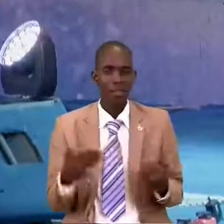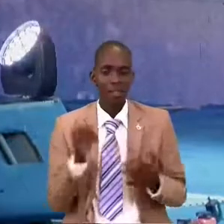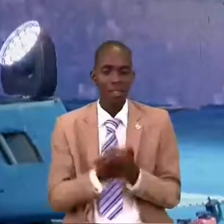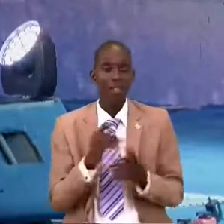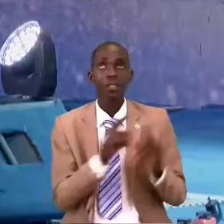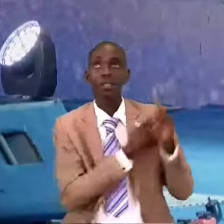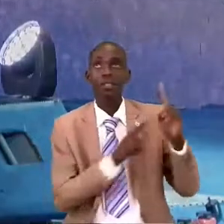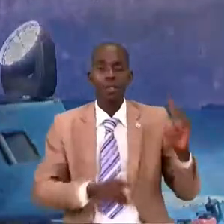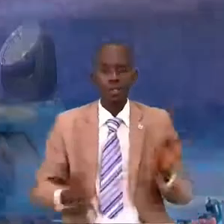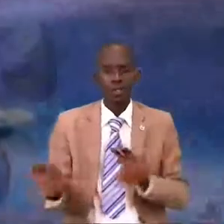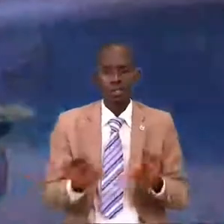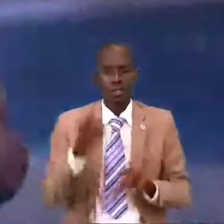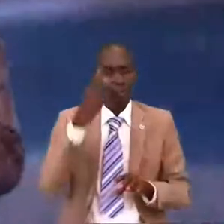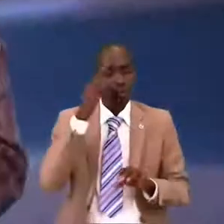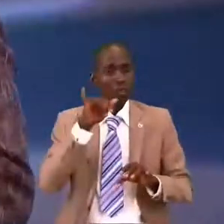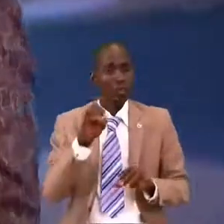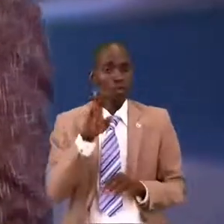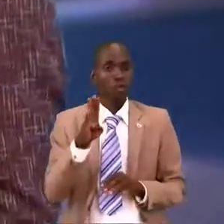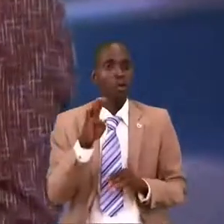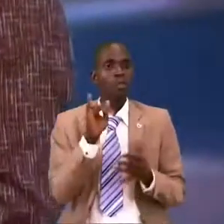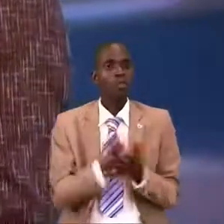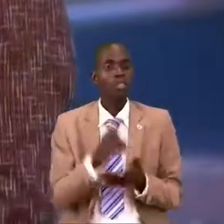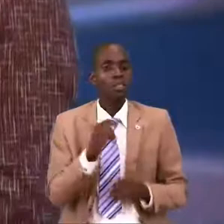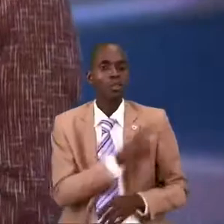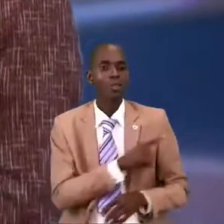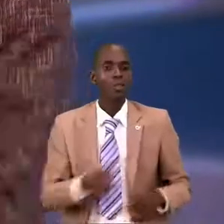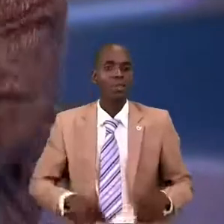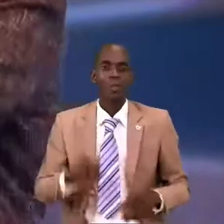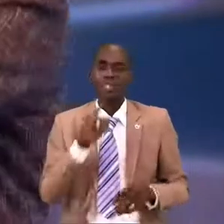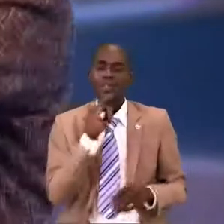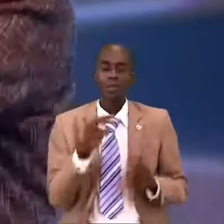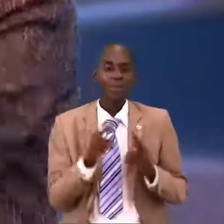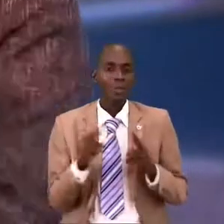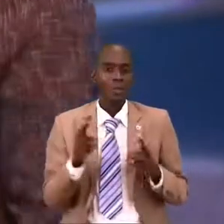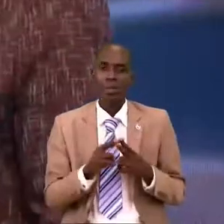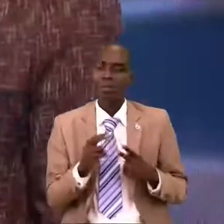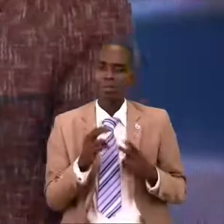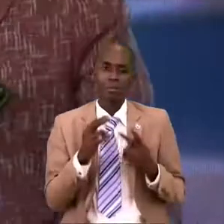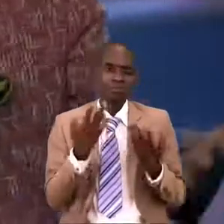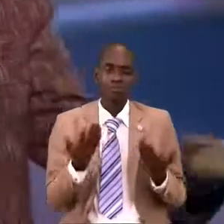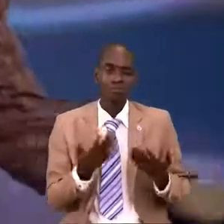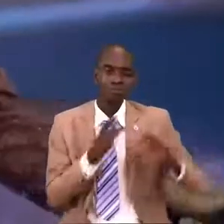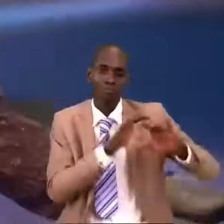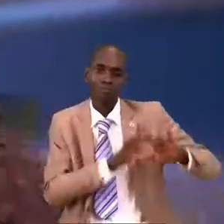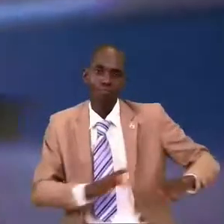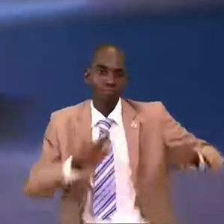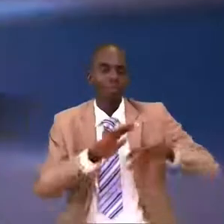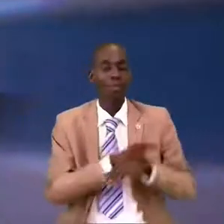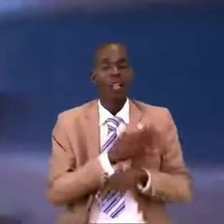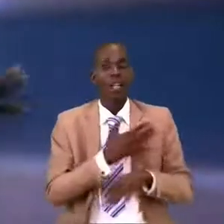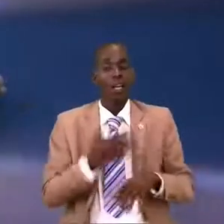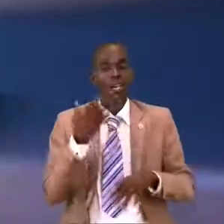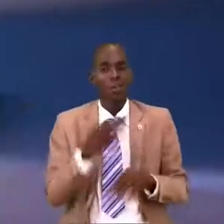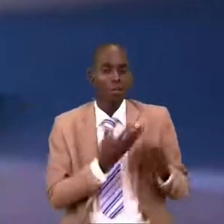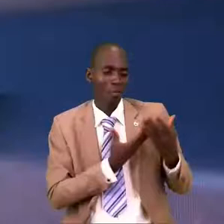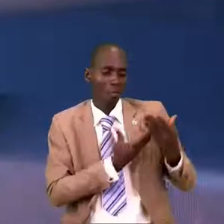de miséricorde et de compassion. Voyez cela. Que ce soit dans Job, que ce soit avec Jacob, que ce soit